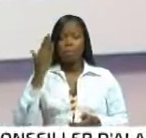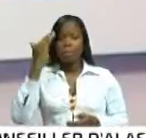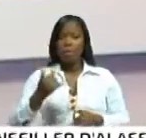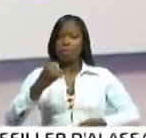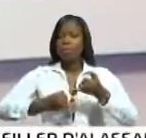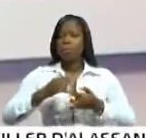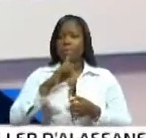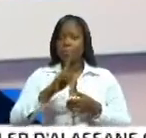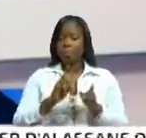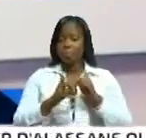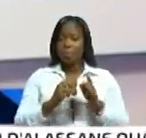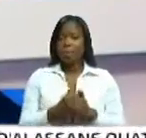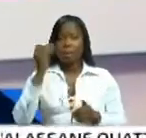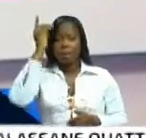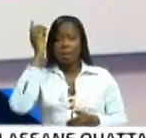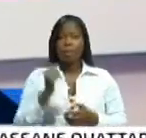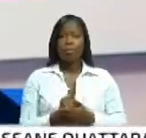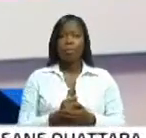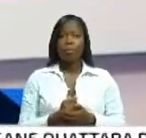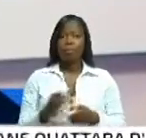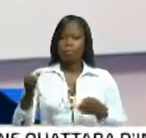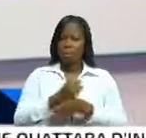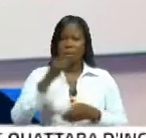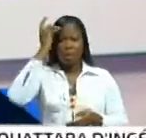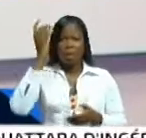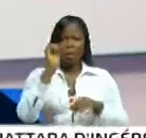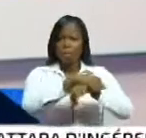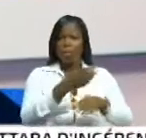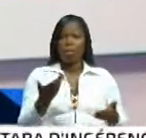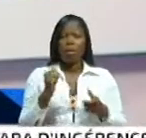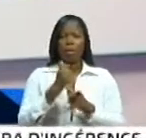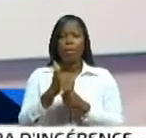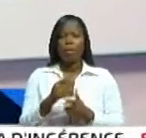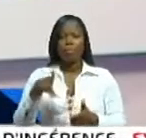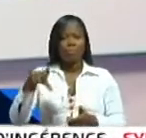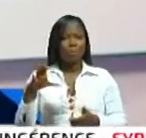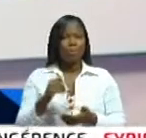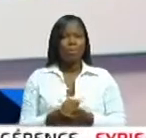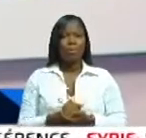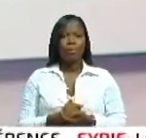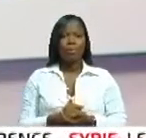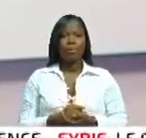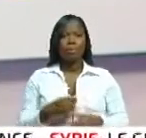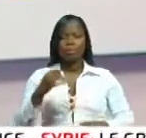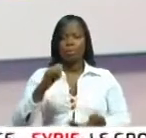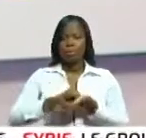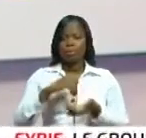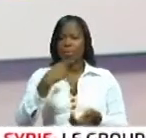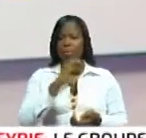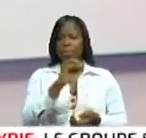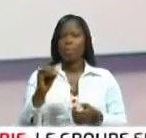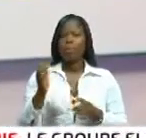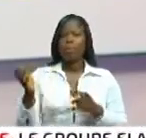pouvoir d'akkad c'est tard au dakar qui a dernier dakar les autres départements et a pas de bruit c'est ce qu'ils ont gagné sont en train de